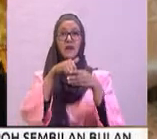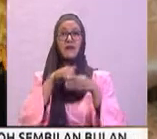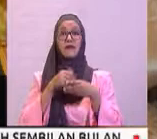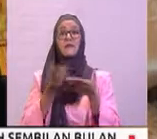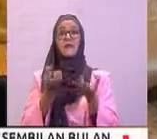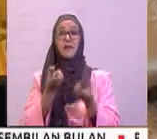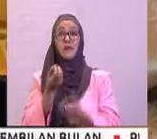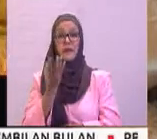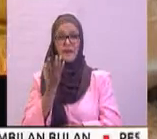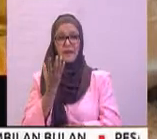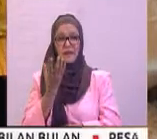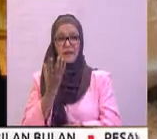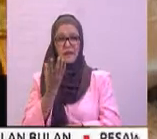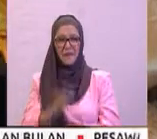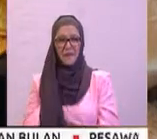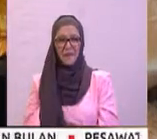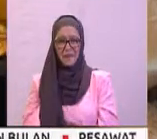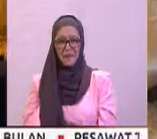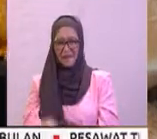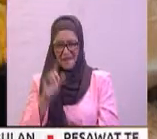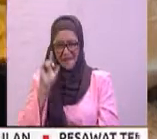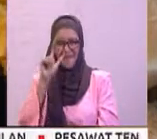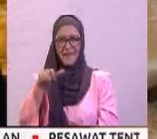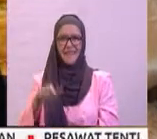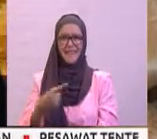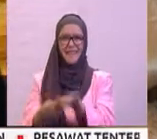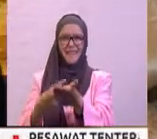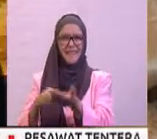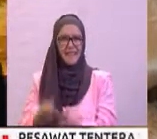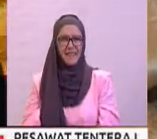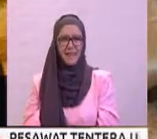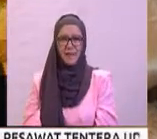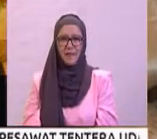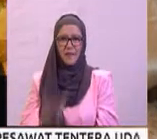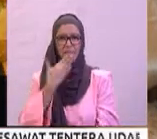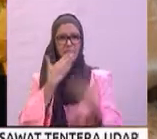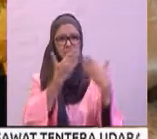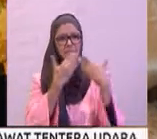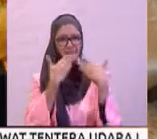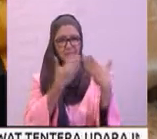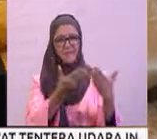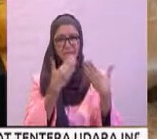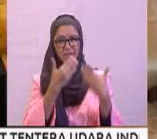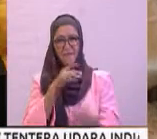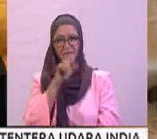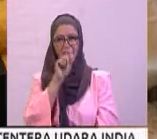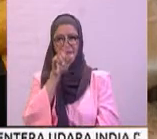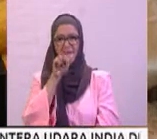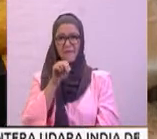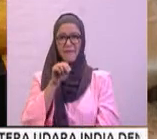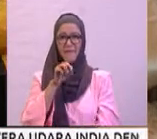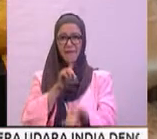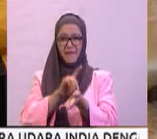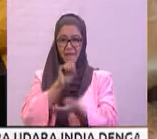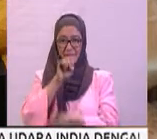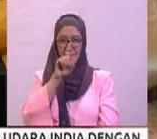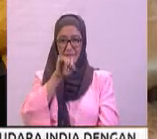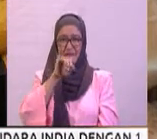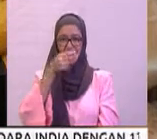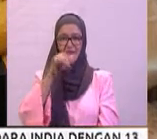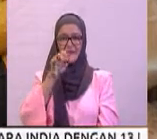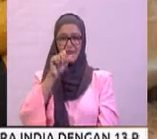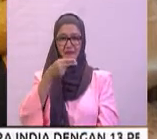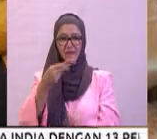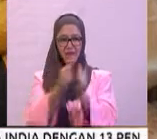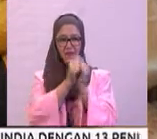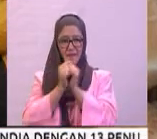berapa? Okey, nanti saya bagi tahu saya nak apa. Okey. Terima kasih banyak Tun Dr. Siti Hasmah kerana bersama dengan kami. Kami ucapkan